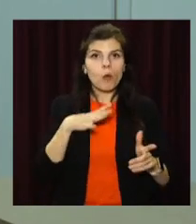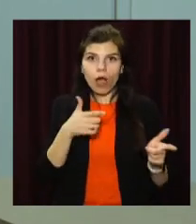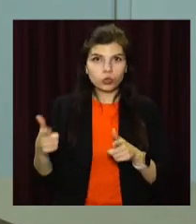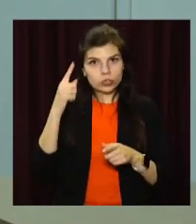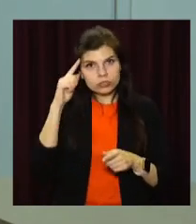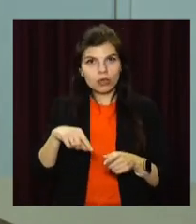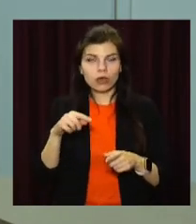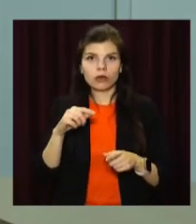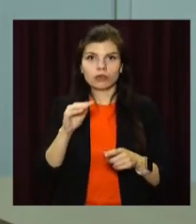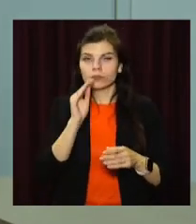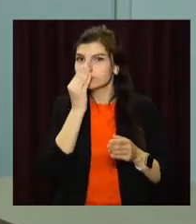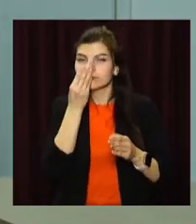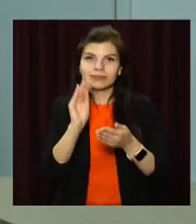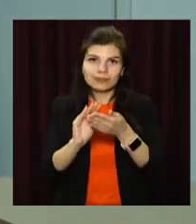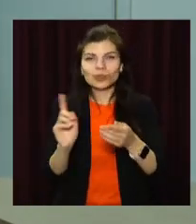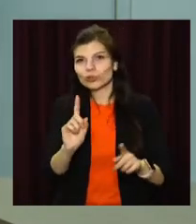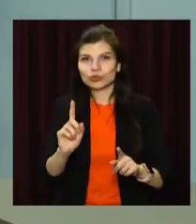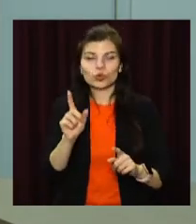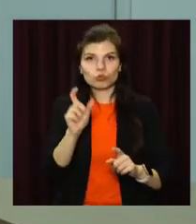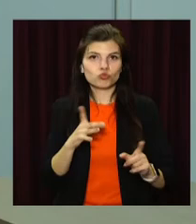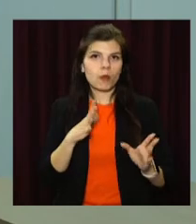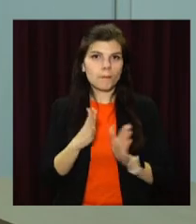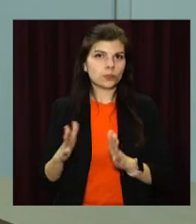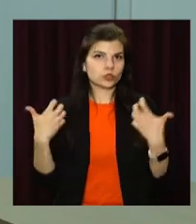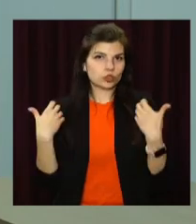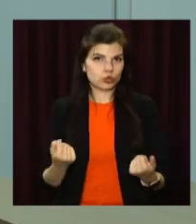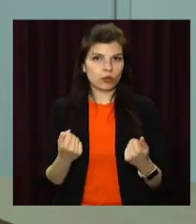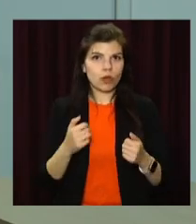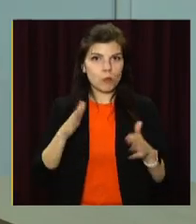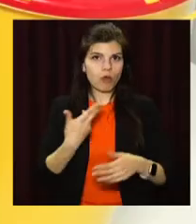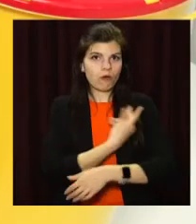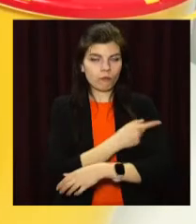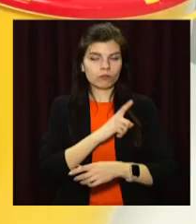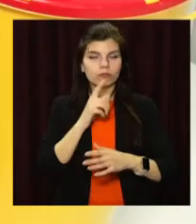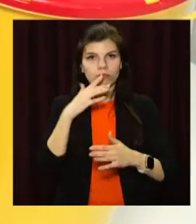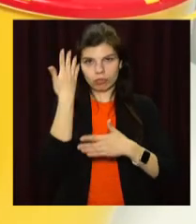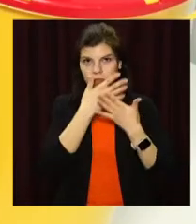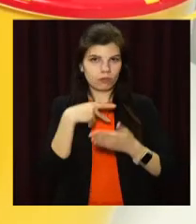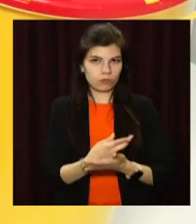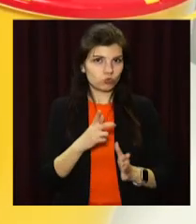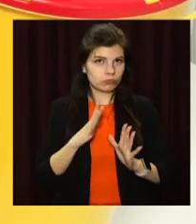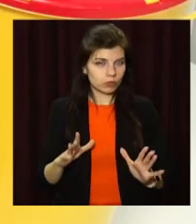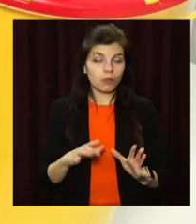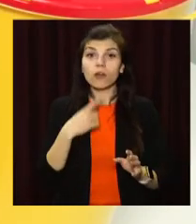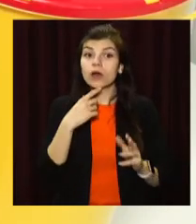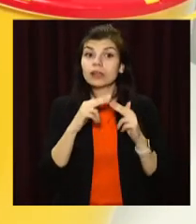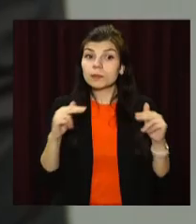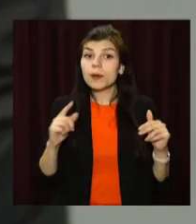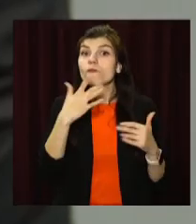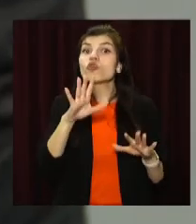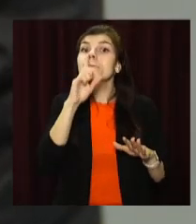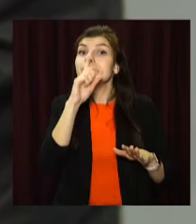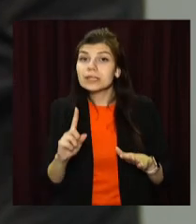нужні дії для забезпечення здоров'я, благополуччя пацієнта після проведення вакцинації. На Дніпропетровщині вже місяць щеплять